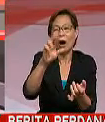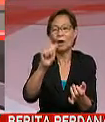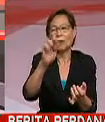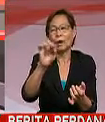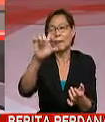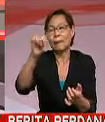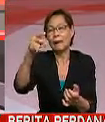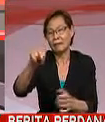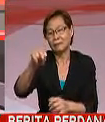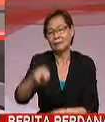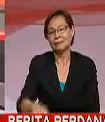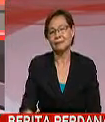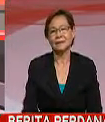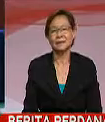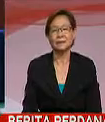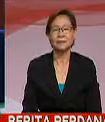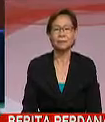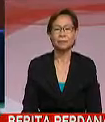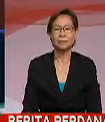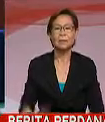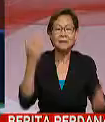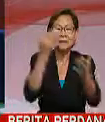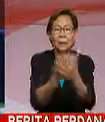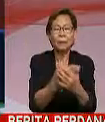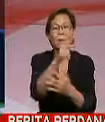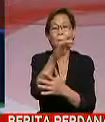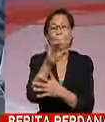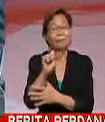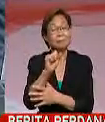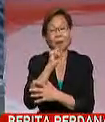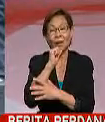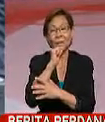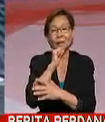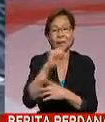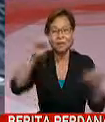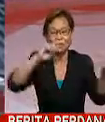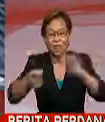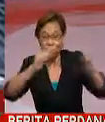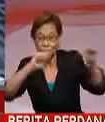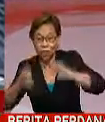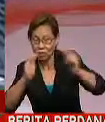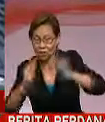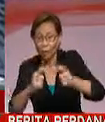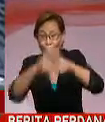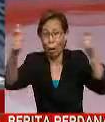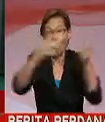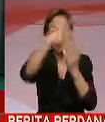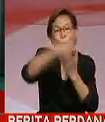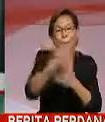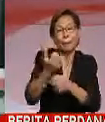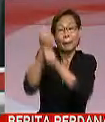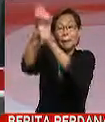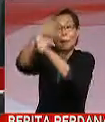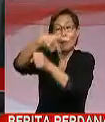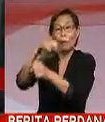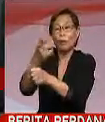Abdul Aziz setakat ini KBS tidak akan merombak secara besar-besaran program podium